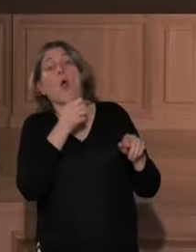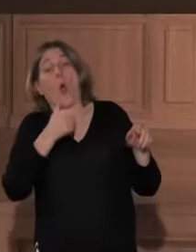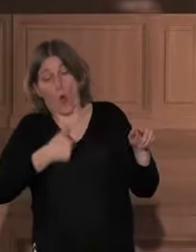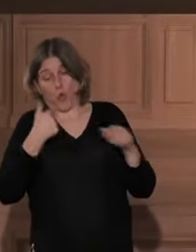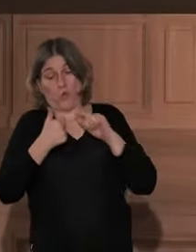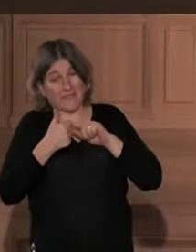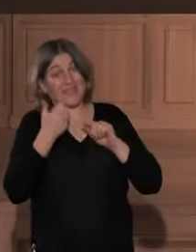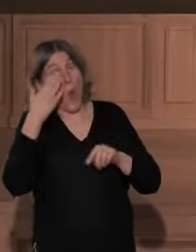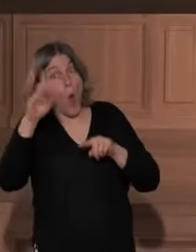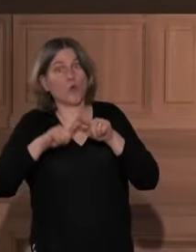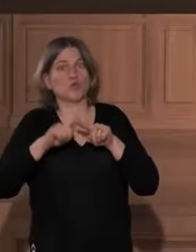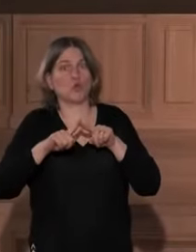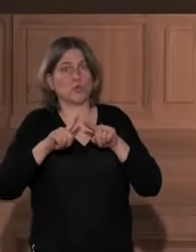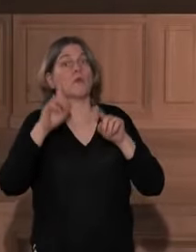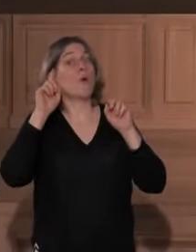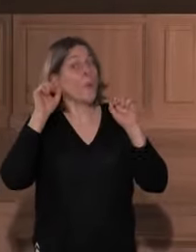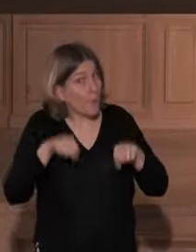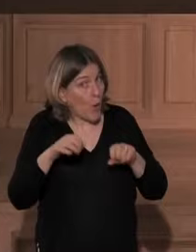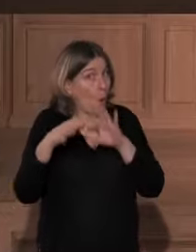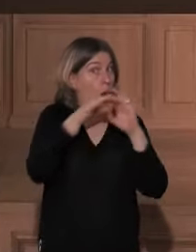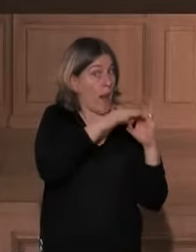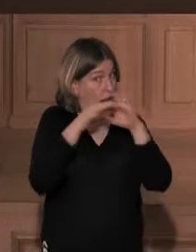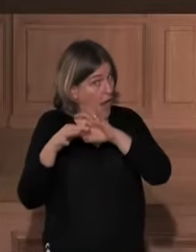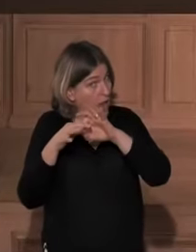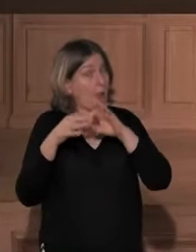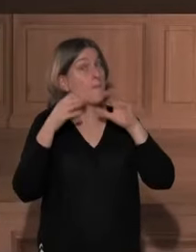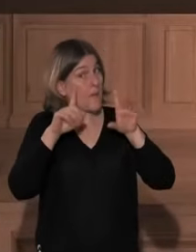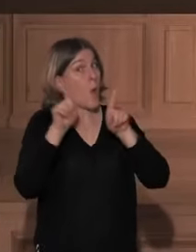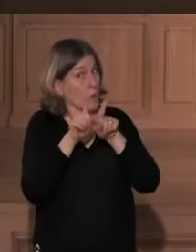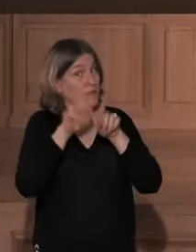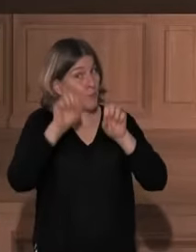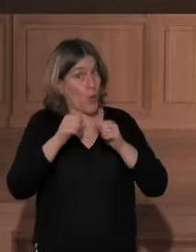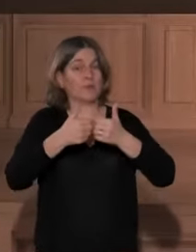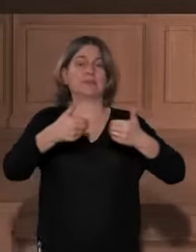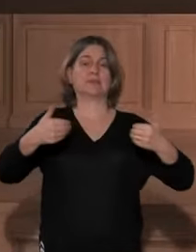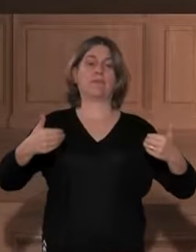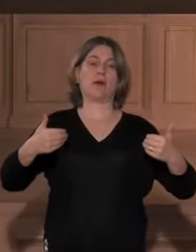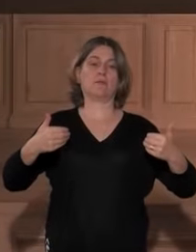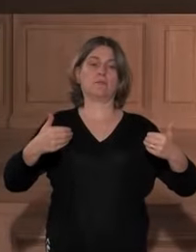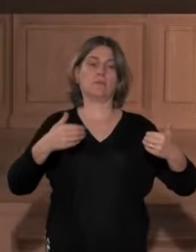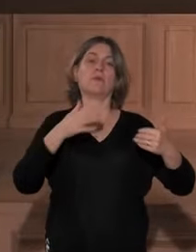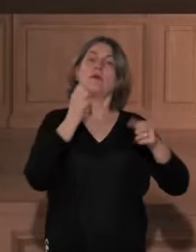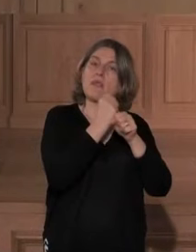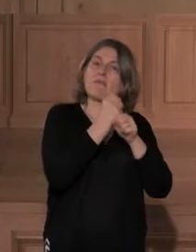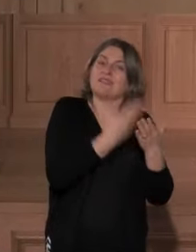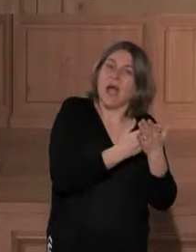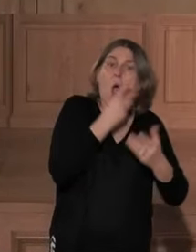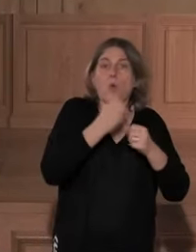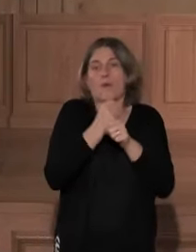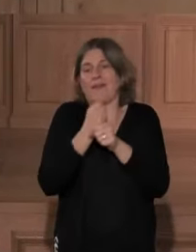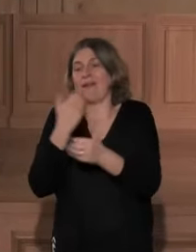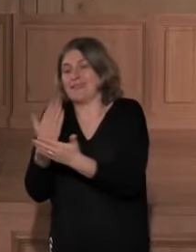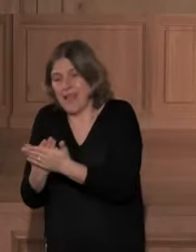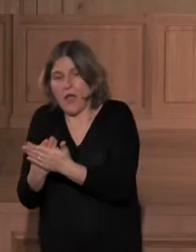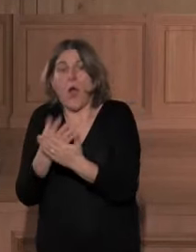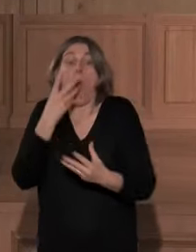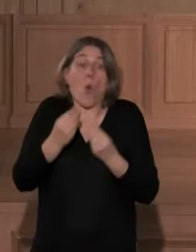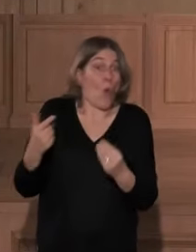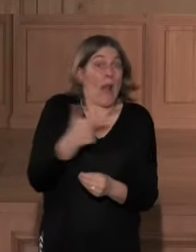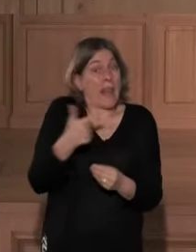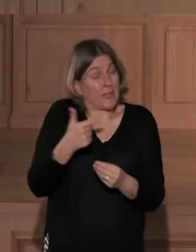Voilà. Les deux peuvent être liés, mais elles peuvent être aussi dissociables pour en travailler une et après travailler l'autre. Et à un moment donné, ça se regroupe.